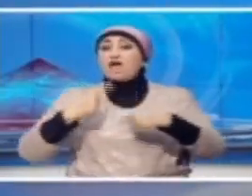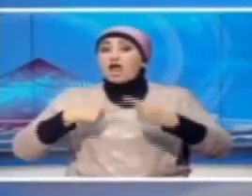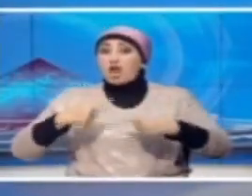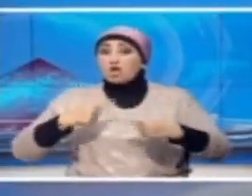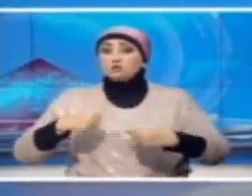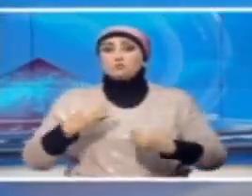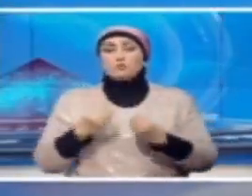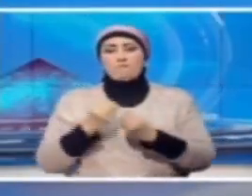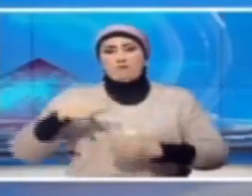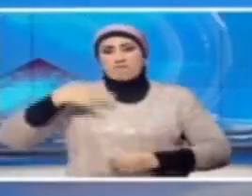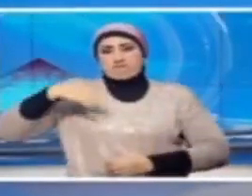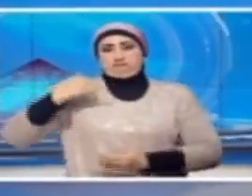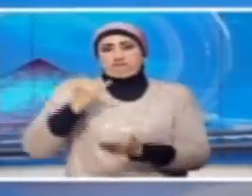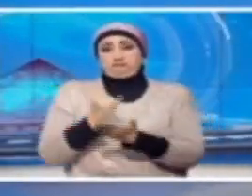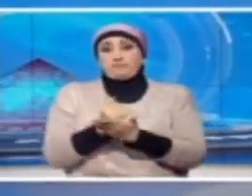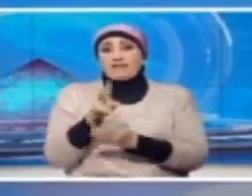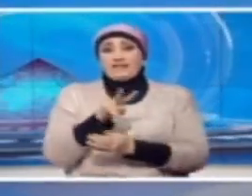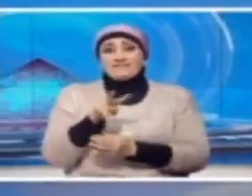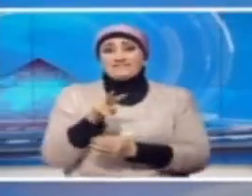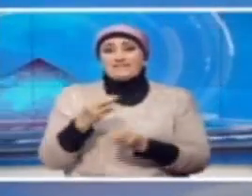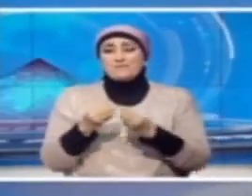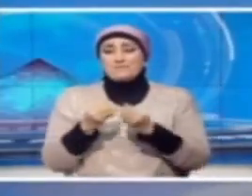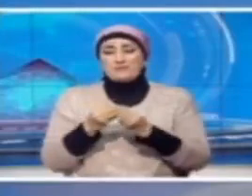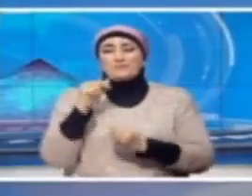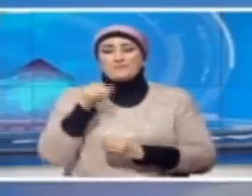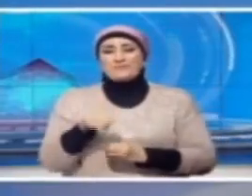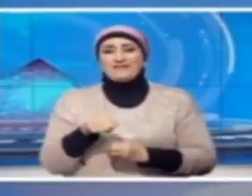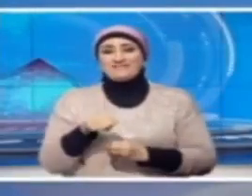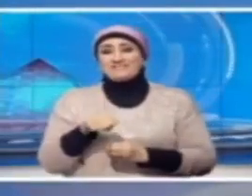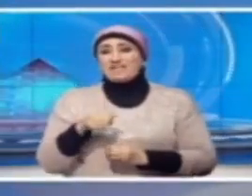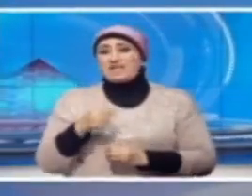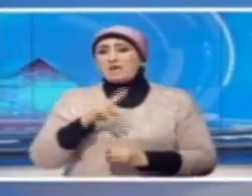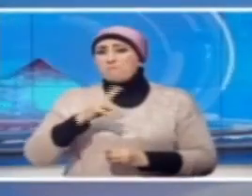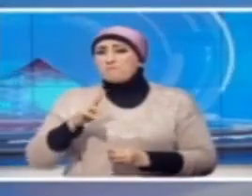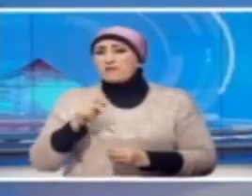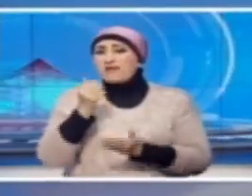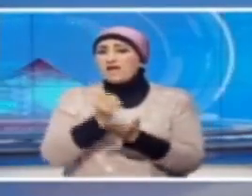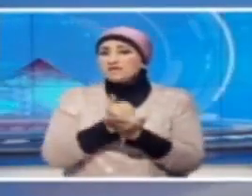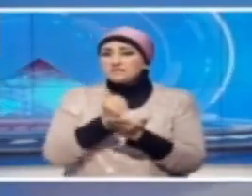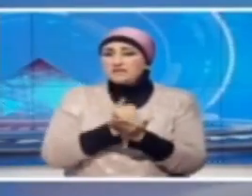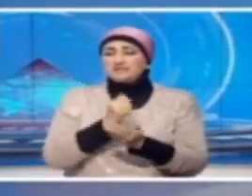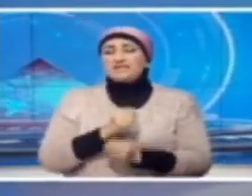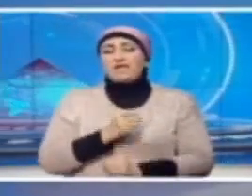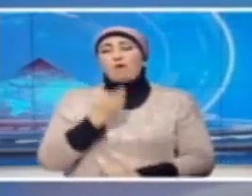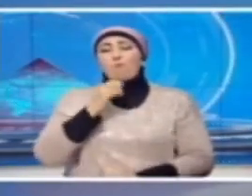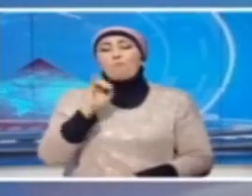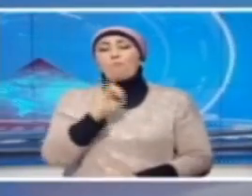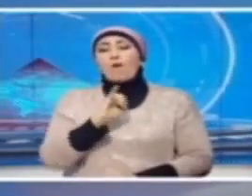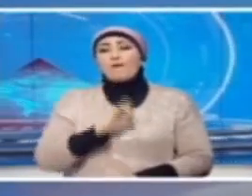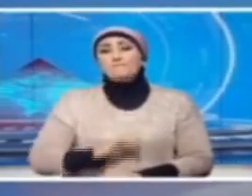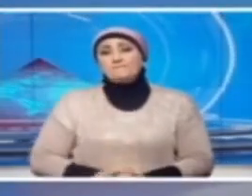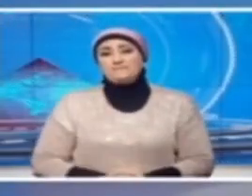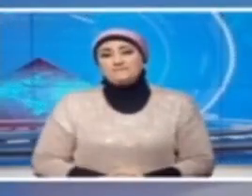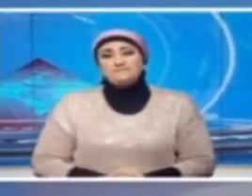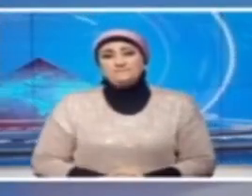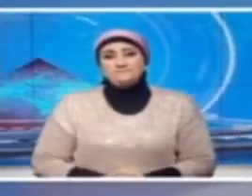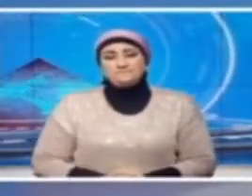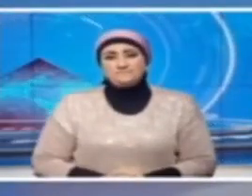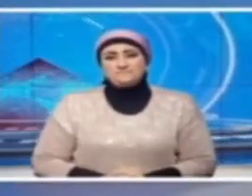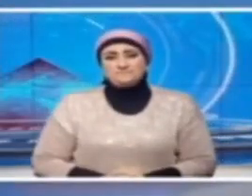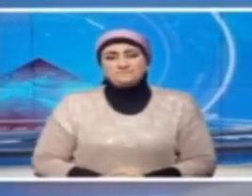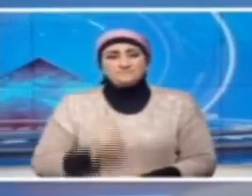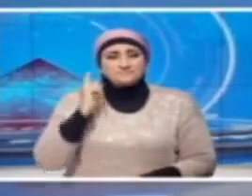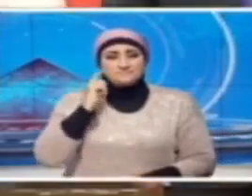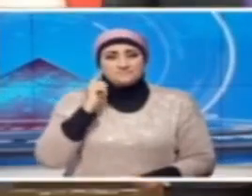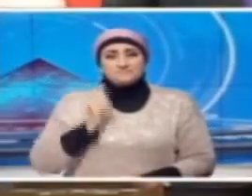لكبار مسؤولي البلدين على العلاقات الثنائية بين مصر والصين اقتصاديا تحديدا؟ شكرا جزيلا، برحب بك استاذ محمد وكل